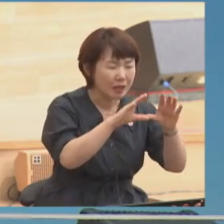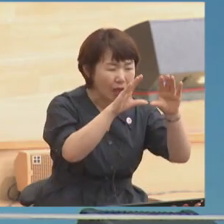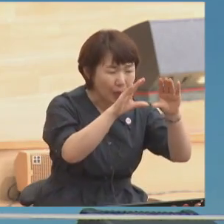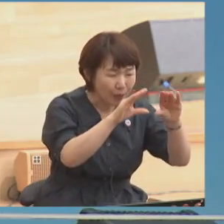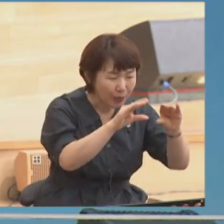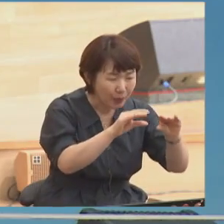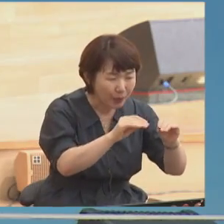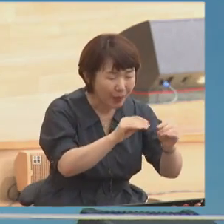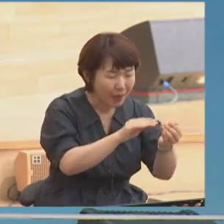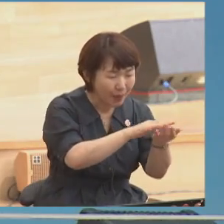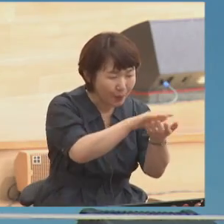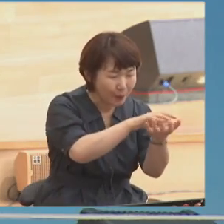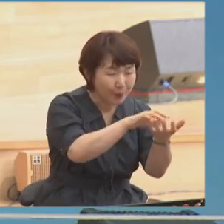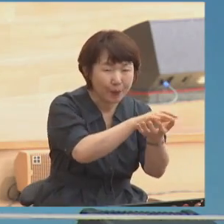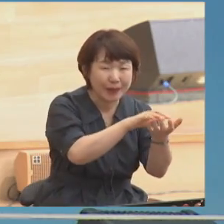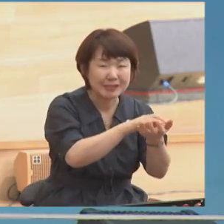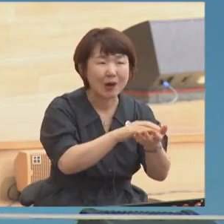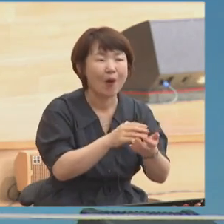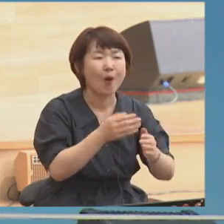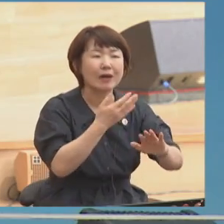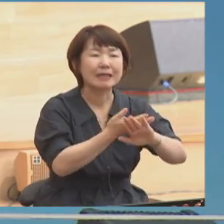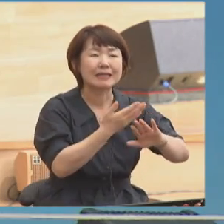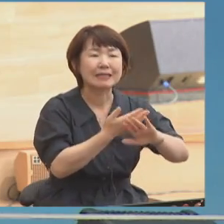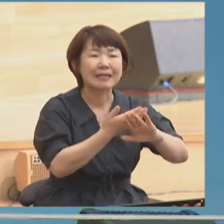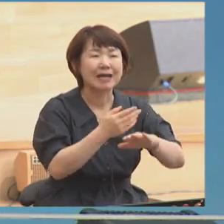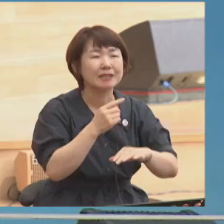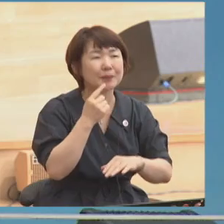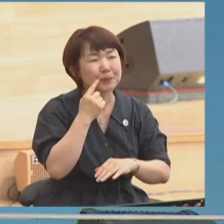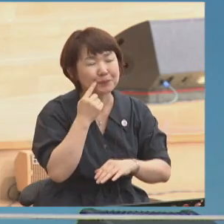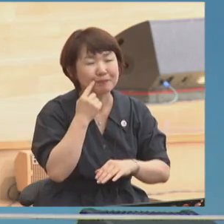스며들어가서 남의 맛을 내게 해주죠.